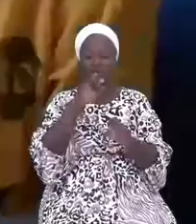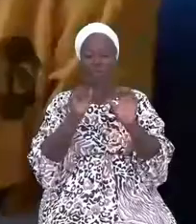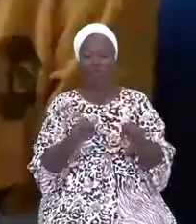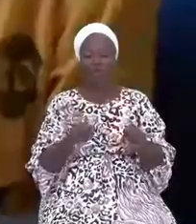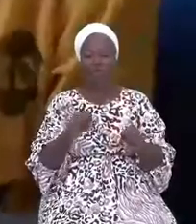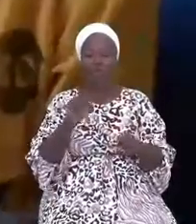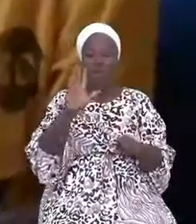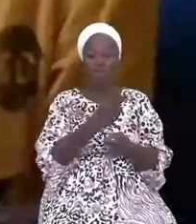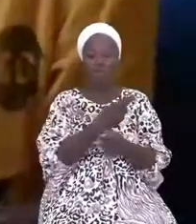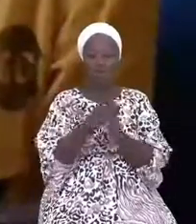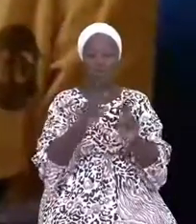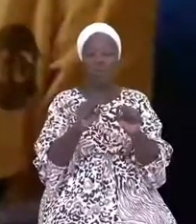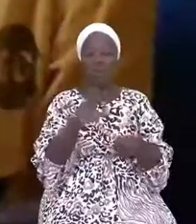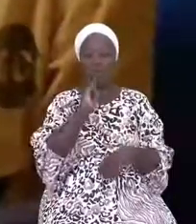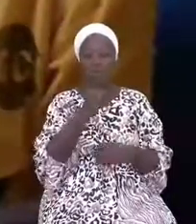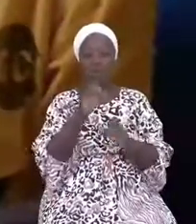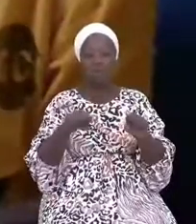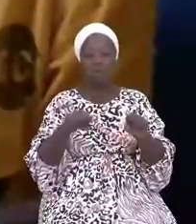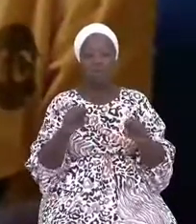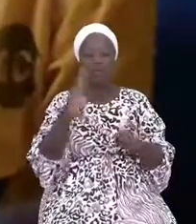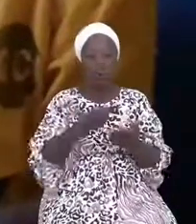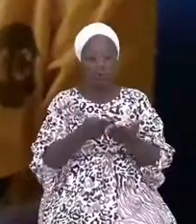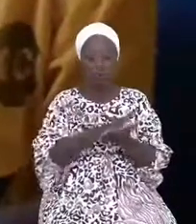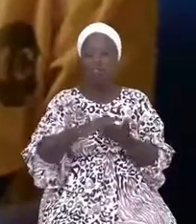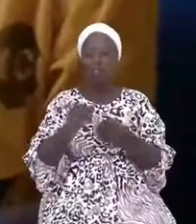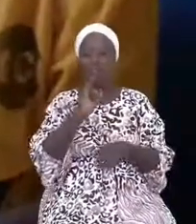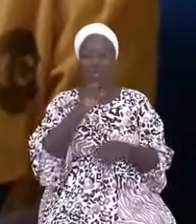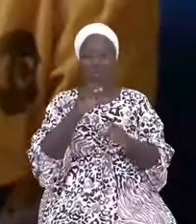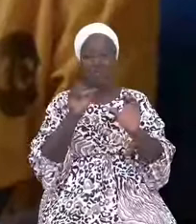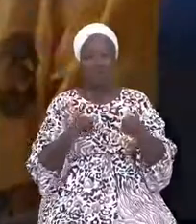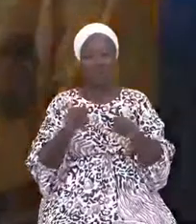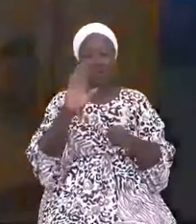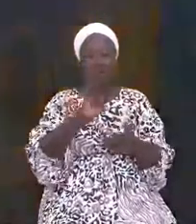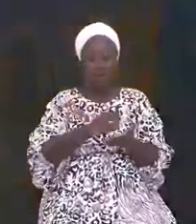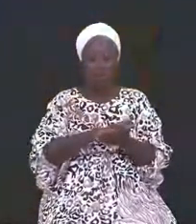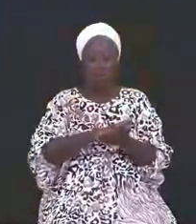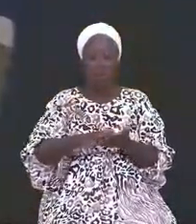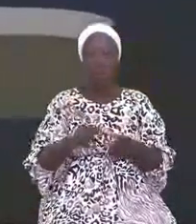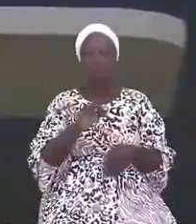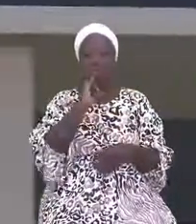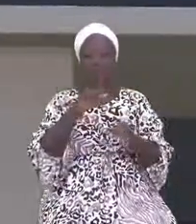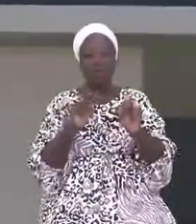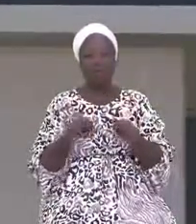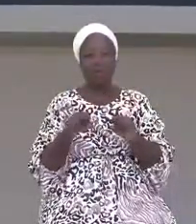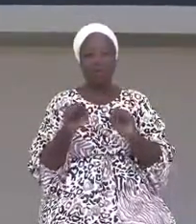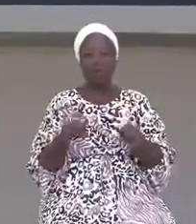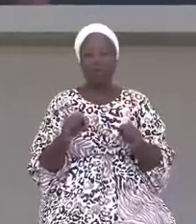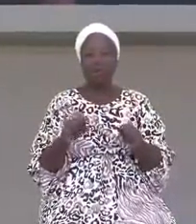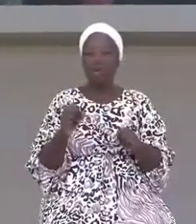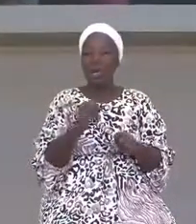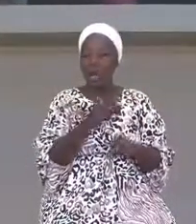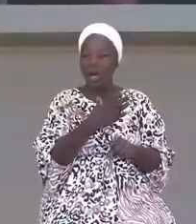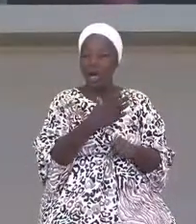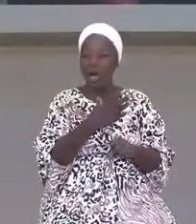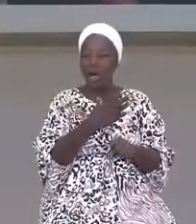possible. Ta sainteté est possible. Ta sanctification est possible. Et